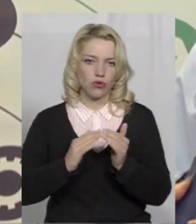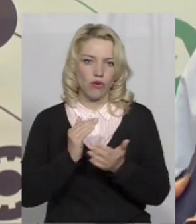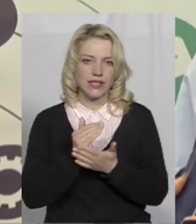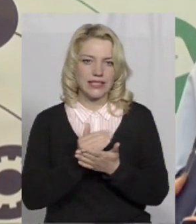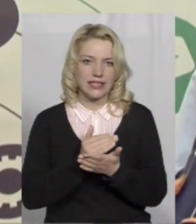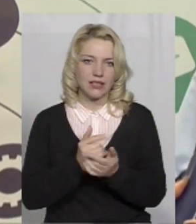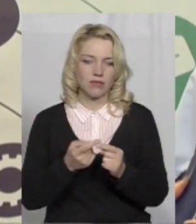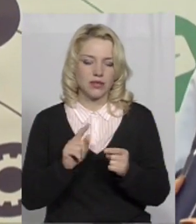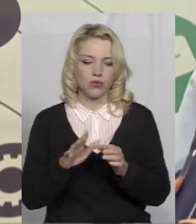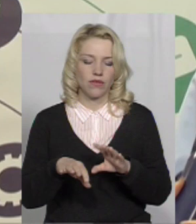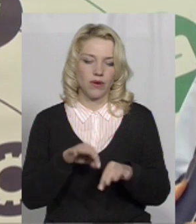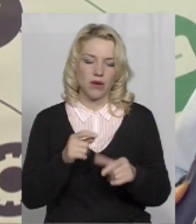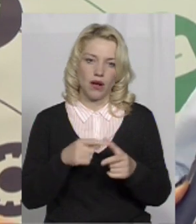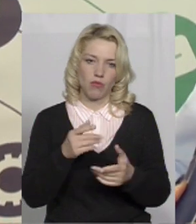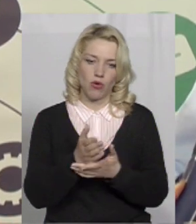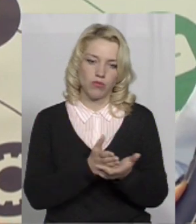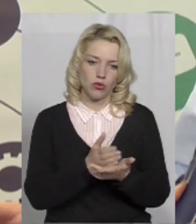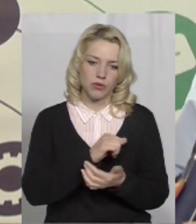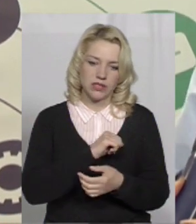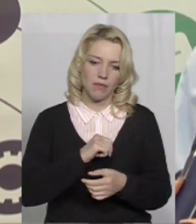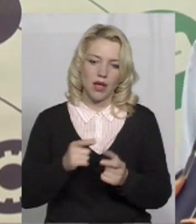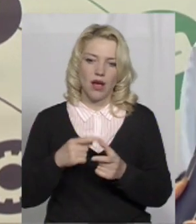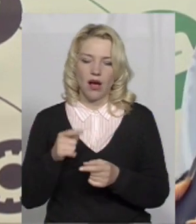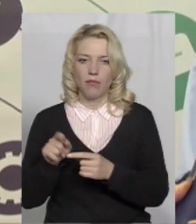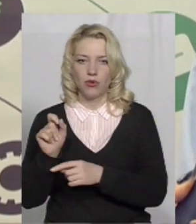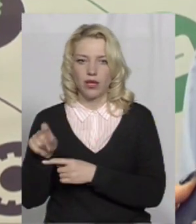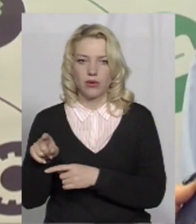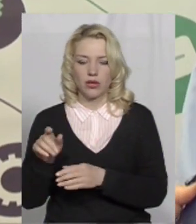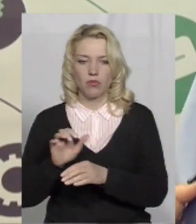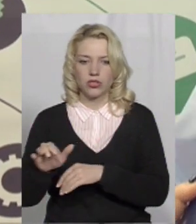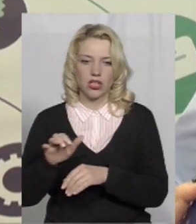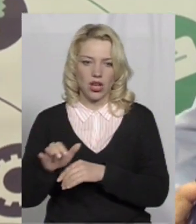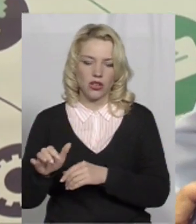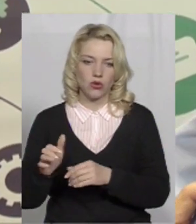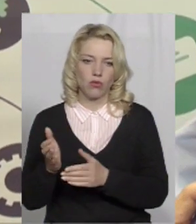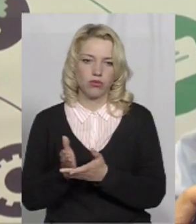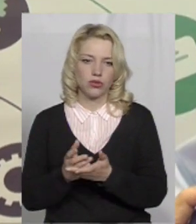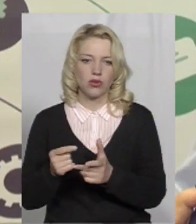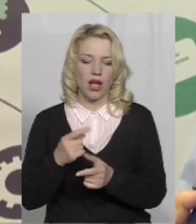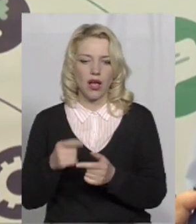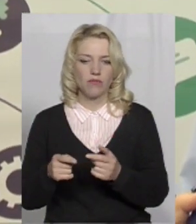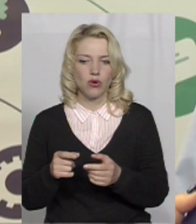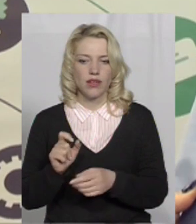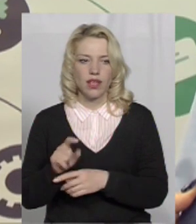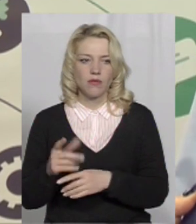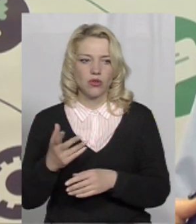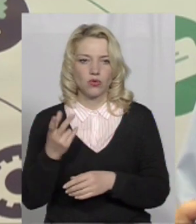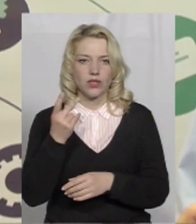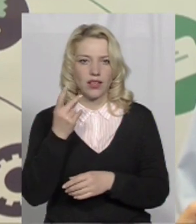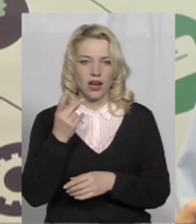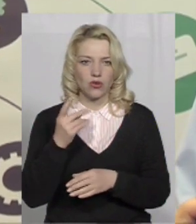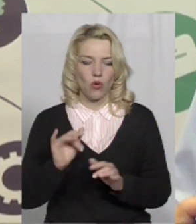вже буде вибір, або обслуговувати самим, або наймати того самого постачальника послуг, або наймати якусь третю